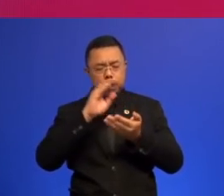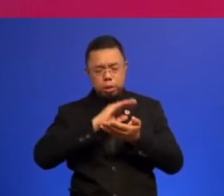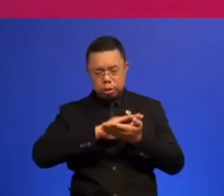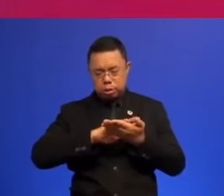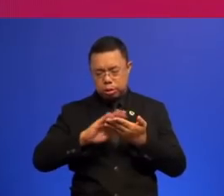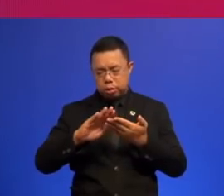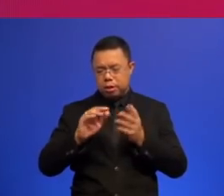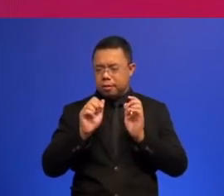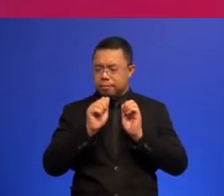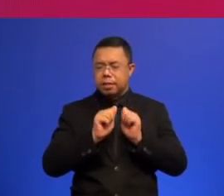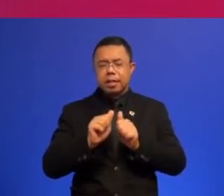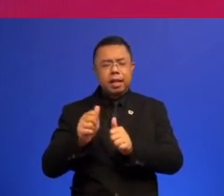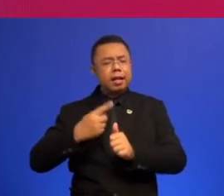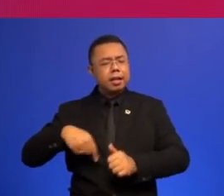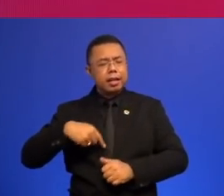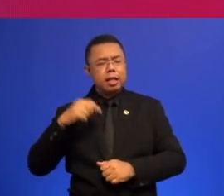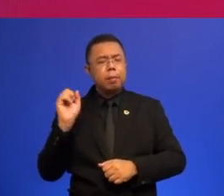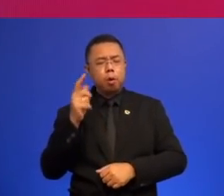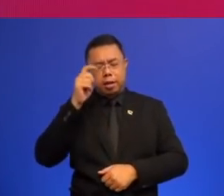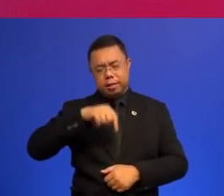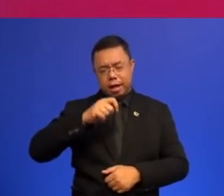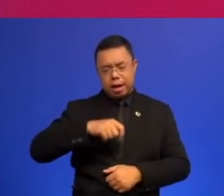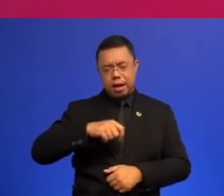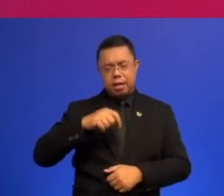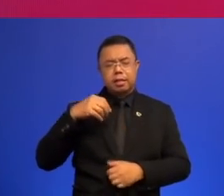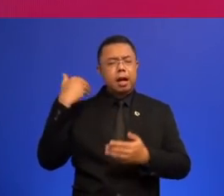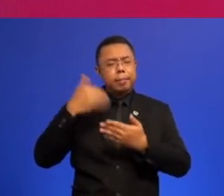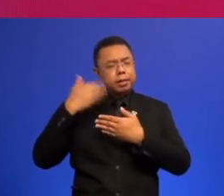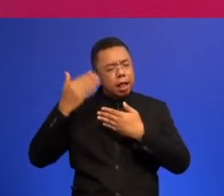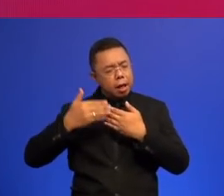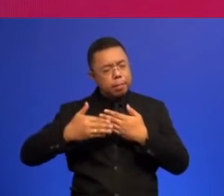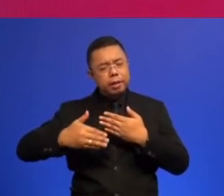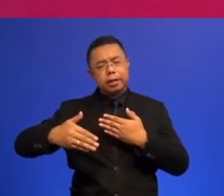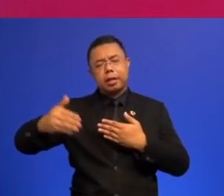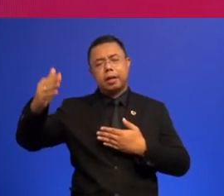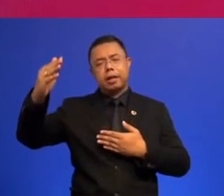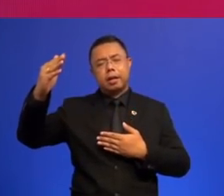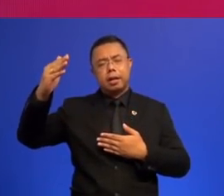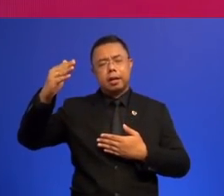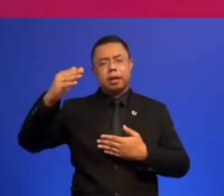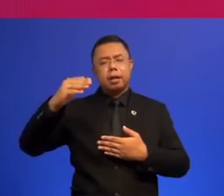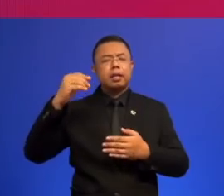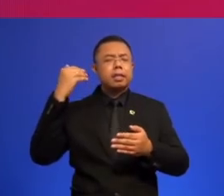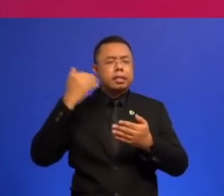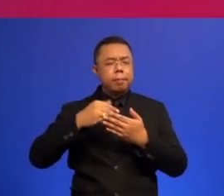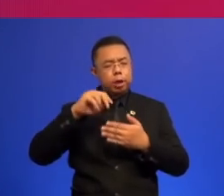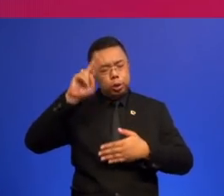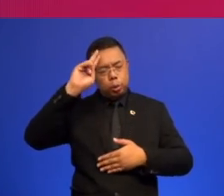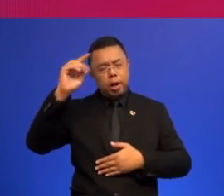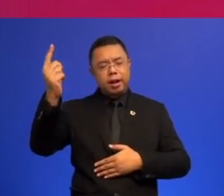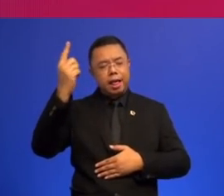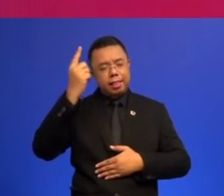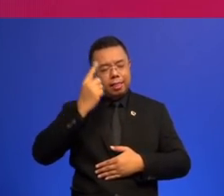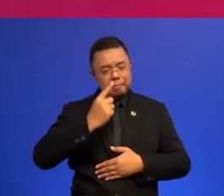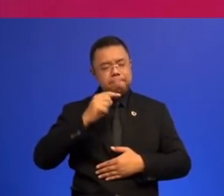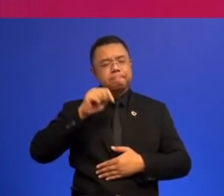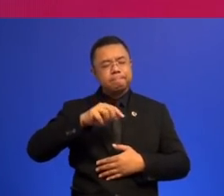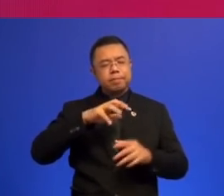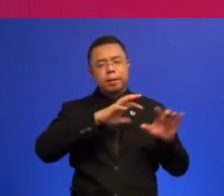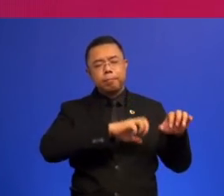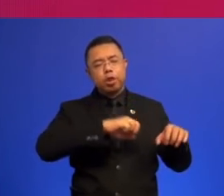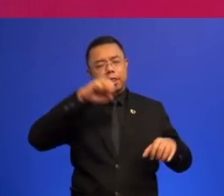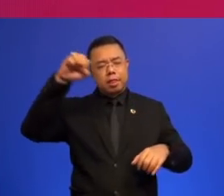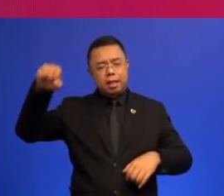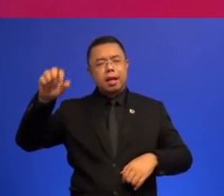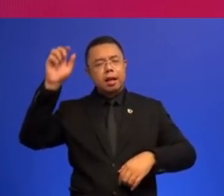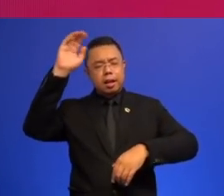Kudus menyertai kita mulai saat ini sampai selama-lamanya. bahkan sampai Tuhan datang kembali menjemput